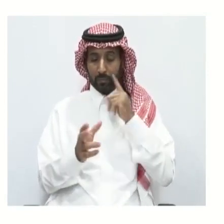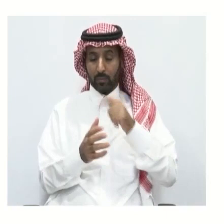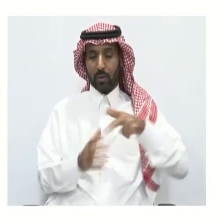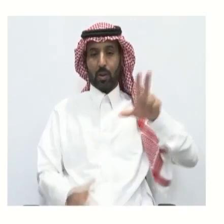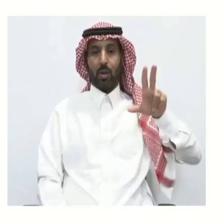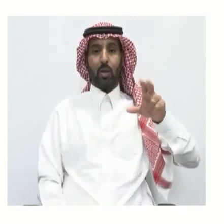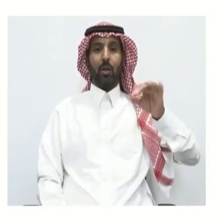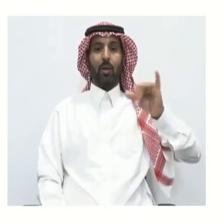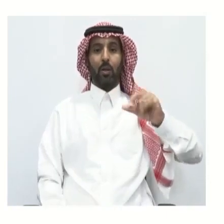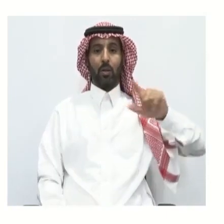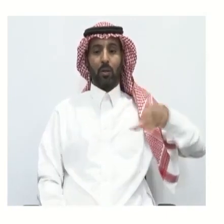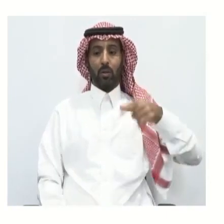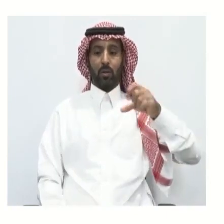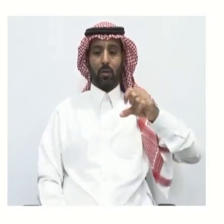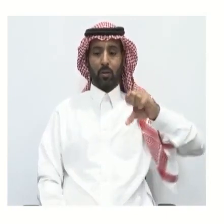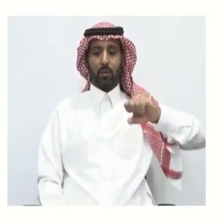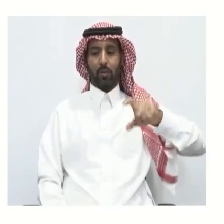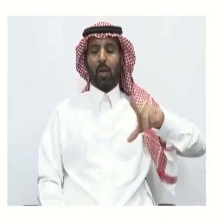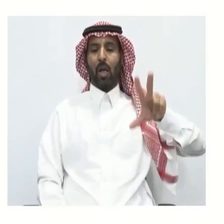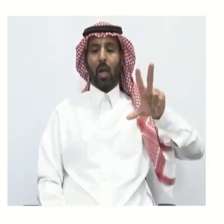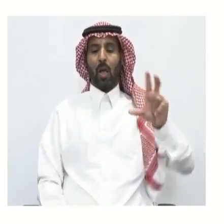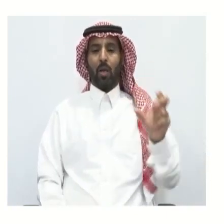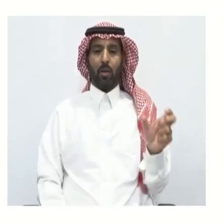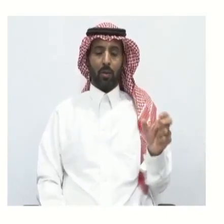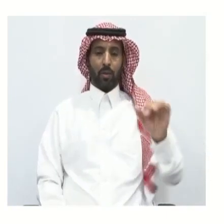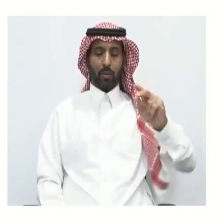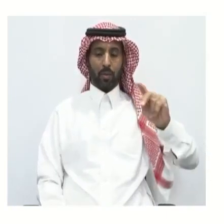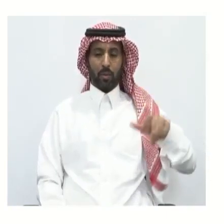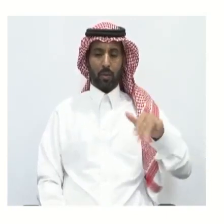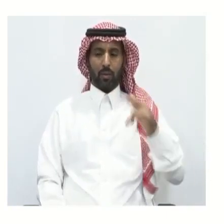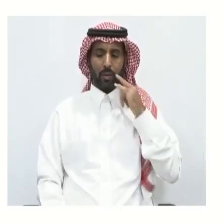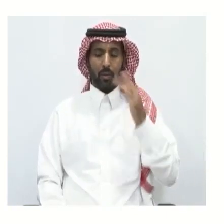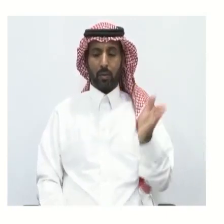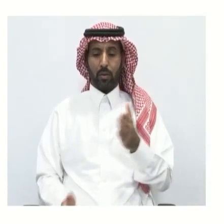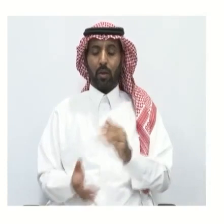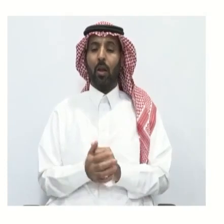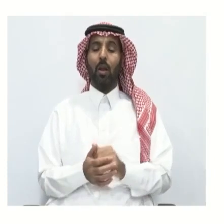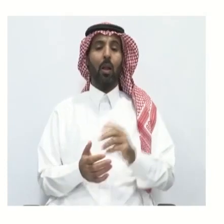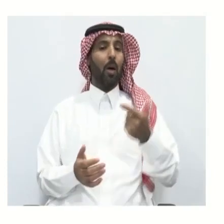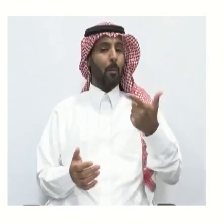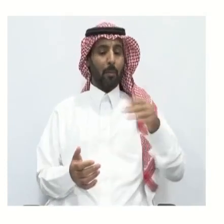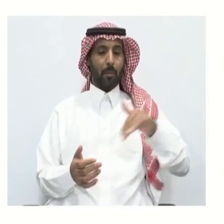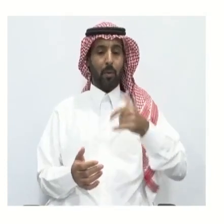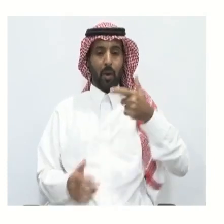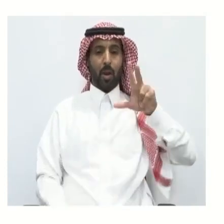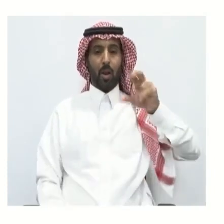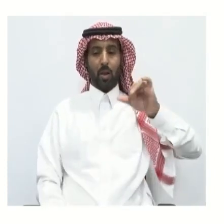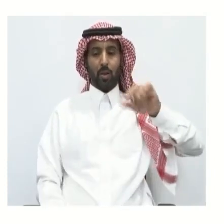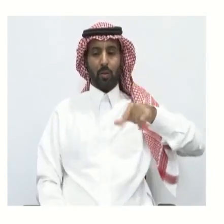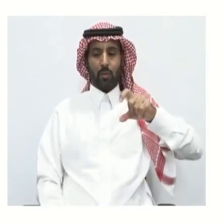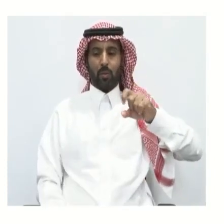المردود النظري والمردود الفعلي قلنا المردود النظري تعريفه هو اكبر كميه من الناتج يمكن الحصول